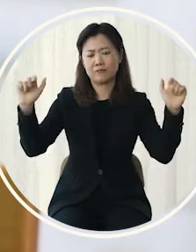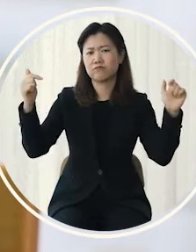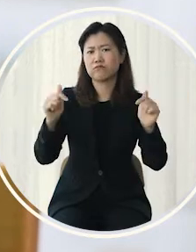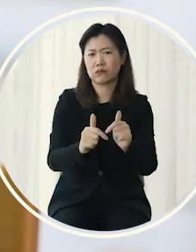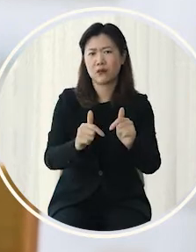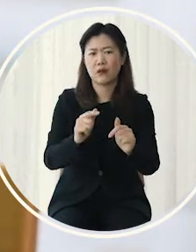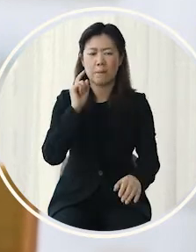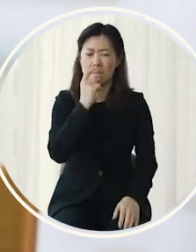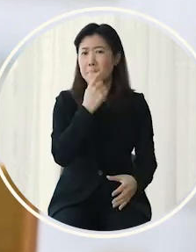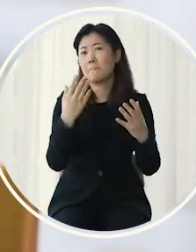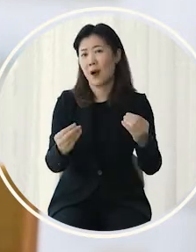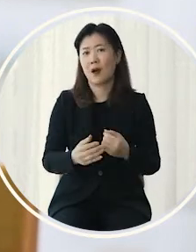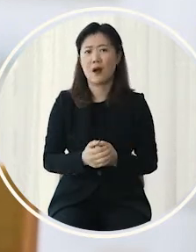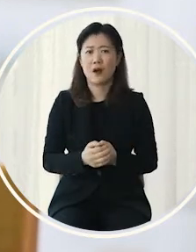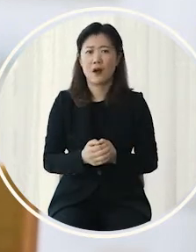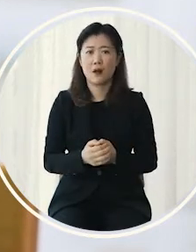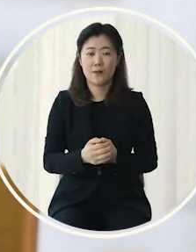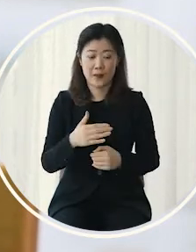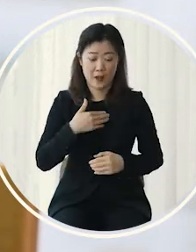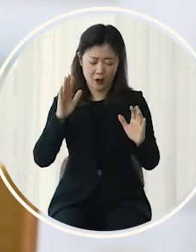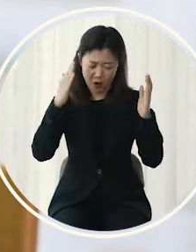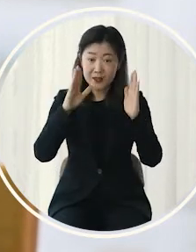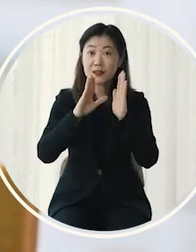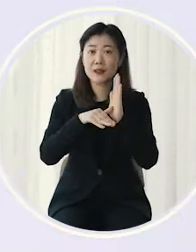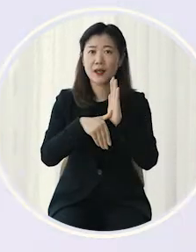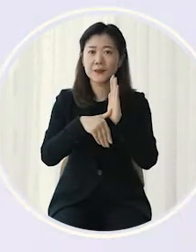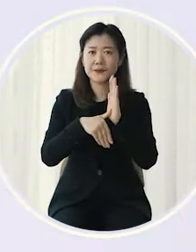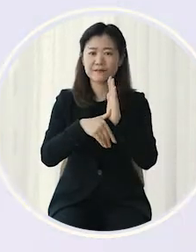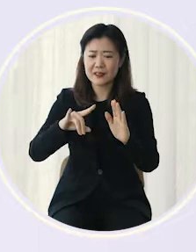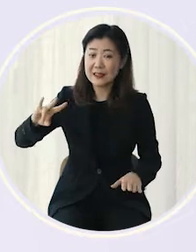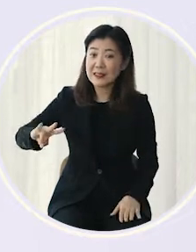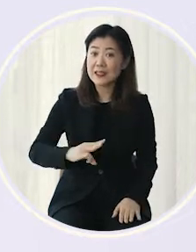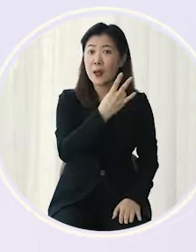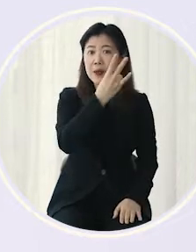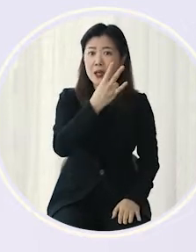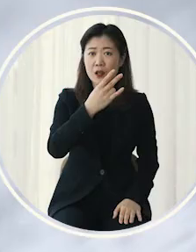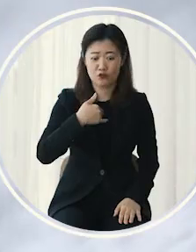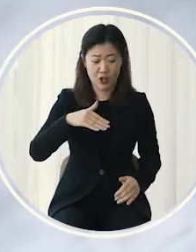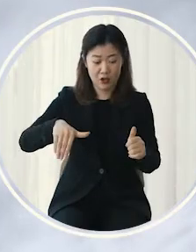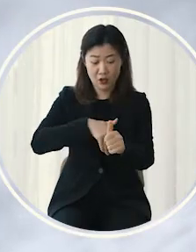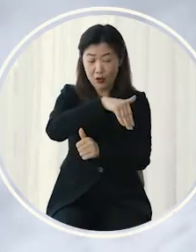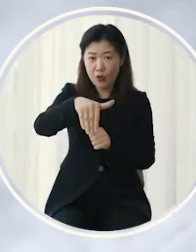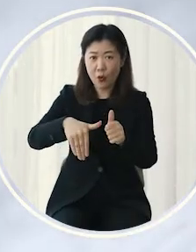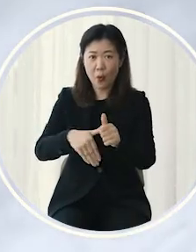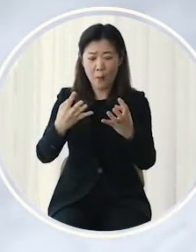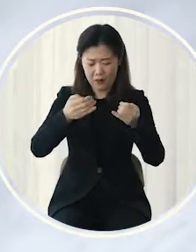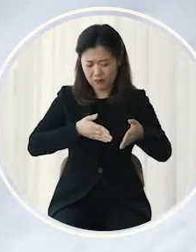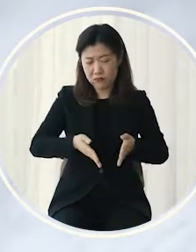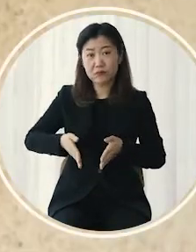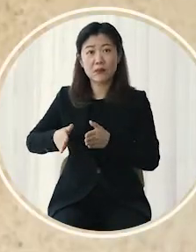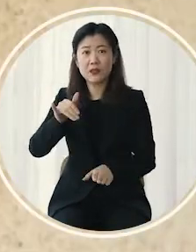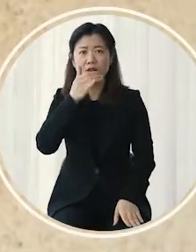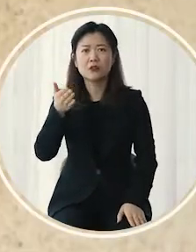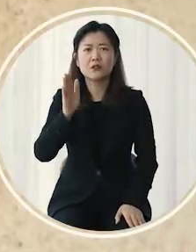걸 확인이 되고요. 그리고 제가 어릴 적만 하더라도 제비가 이 연구소 주변에 꽤 여러 쌍이 번식을